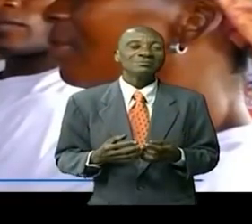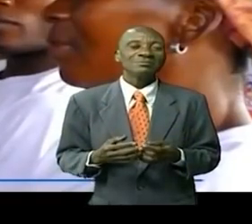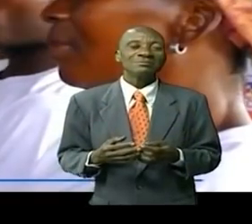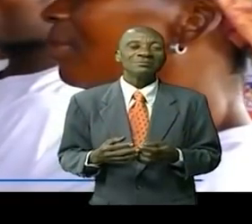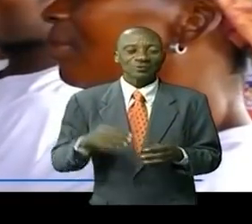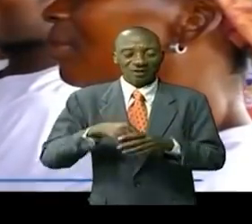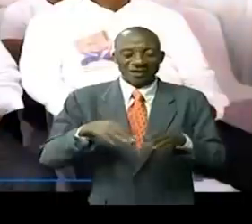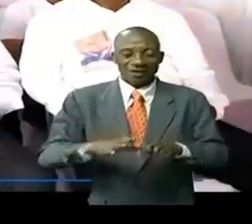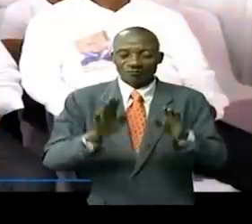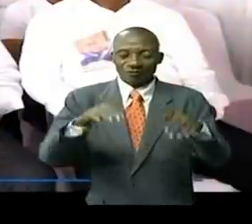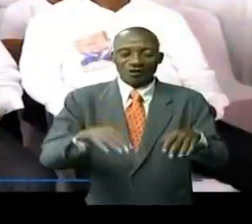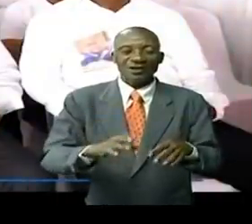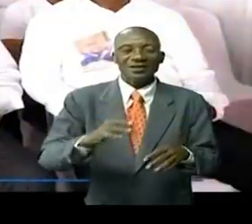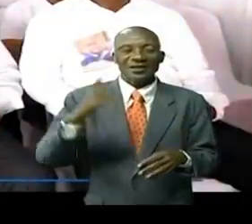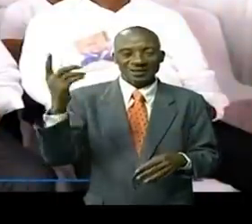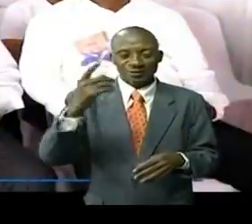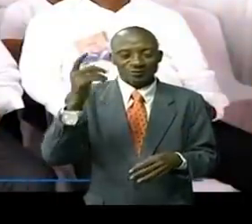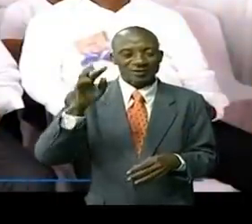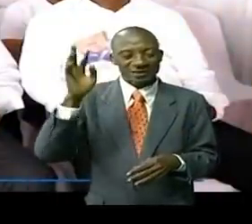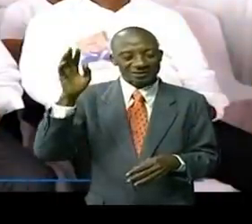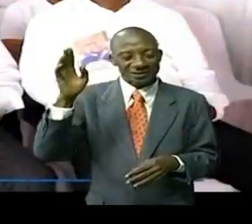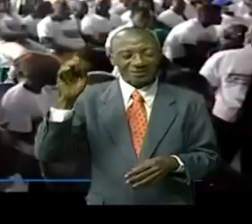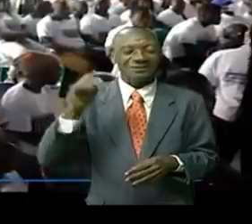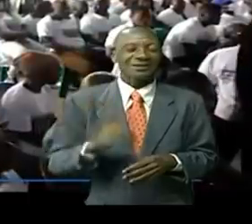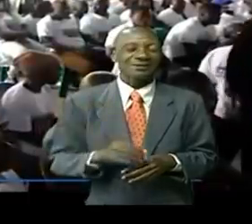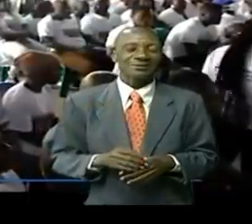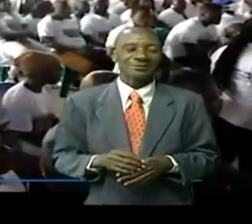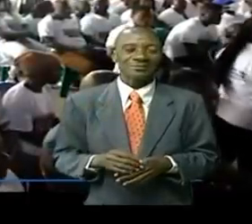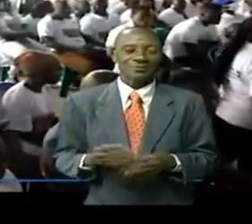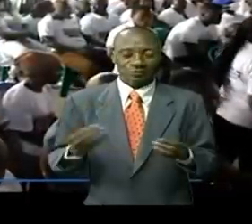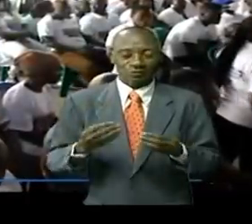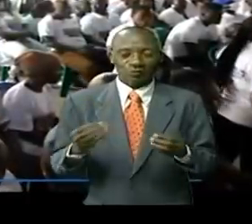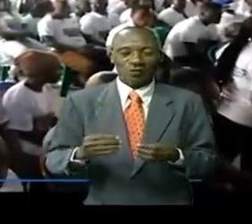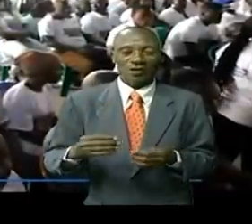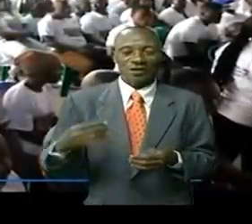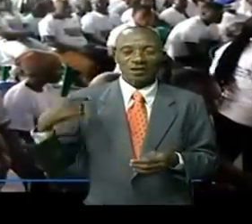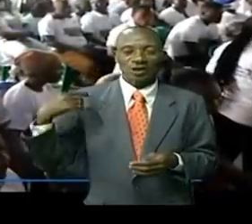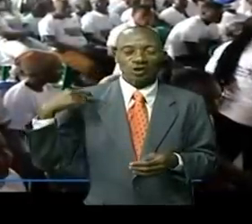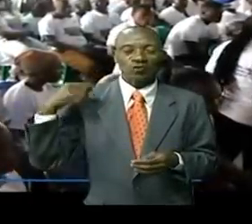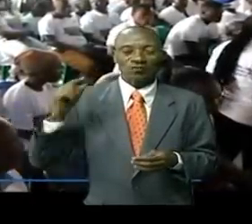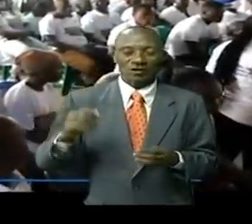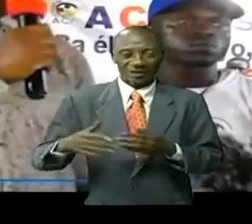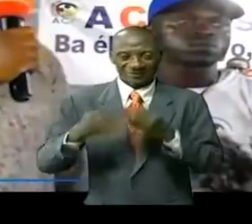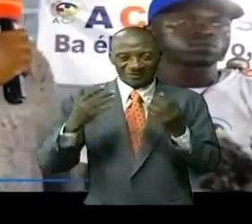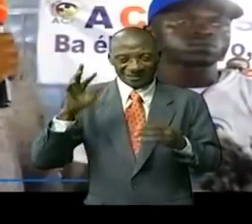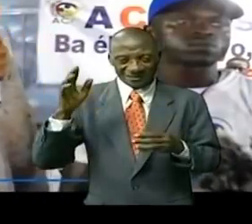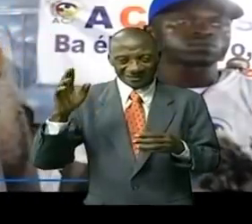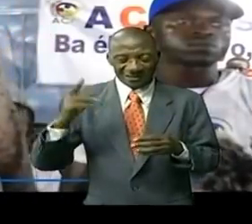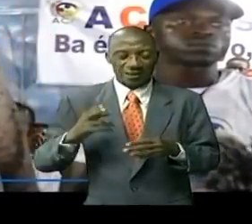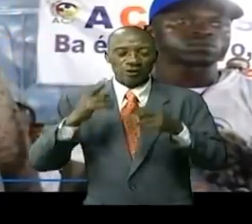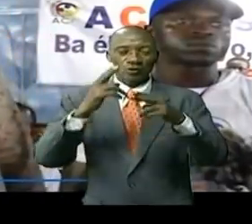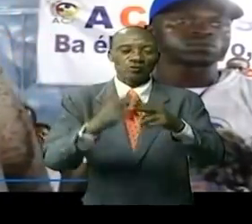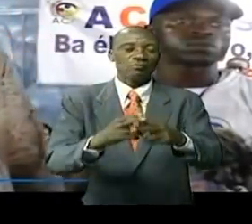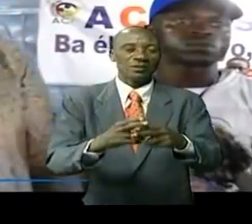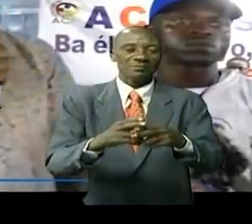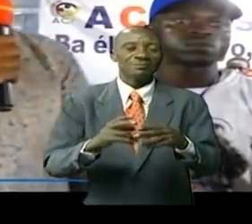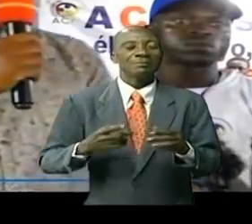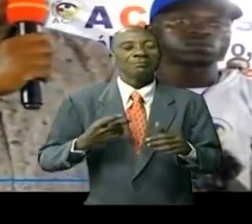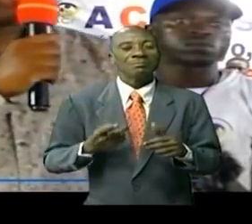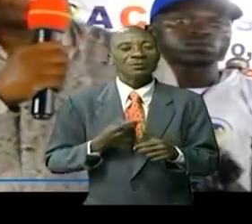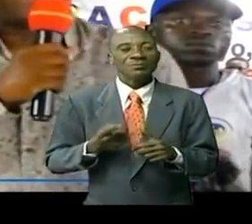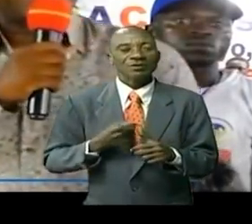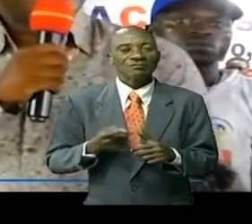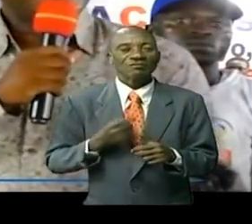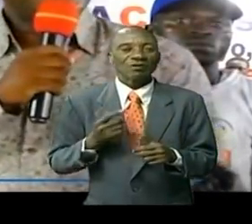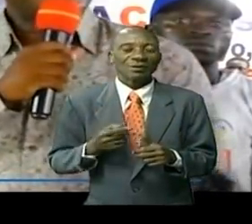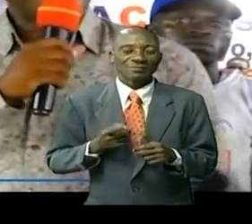En effet, depuis sa désignation comme gouverneur de la ville-province Kinshasa, c'est la toute première fois que Jean-Tini Ngobilambaka a été